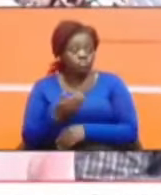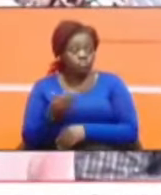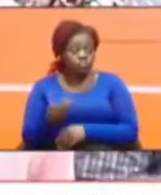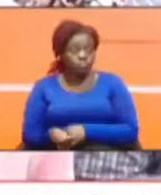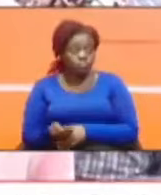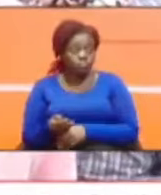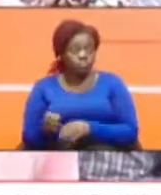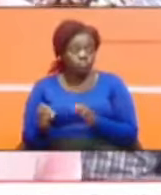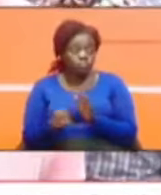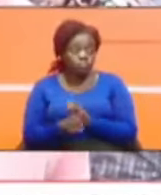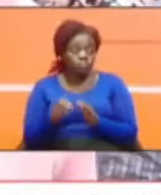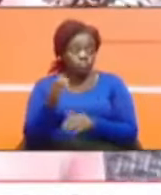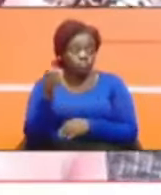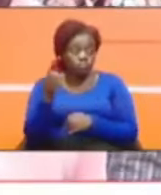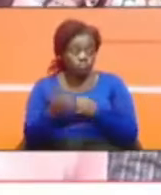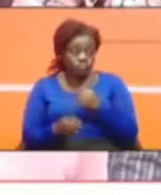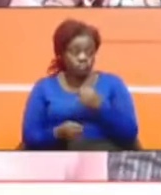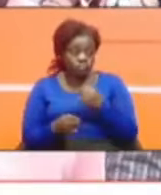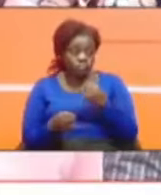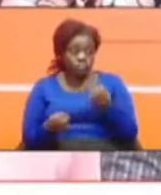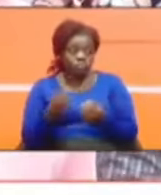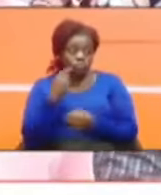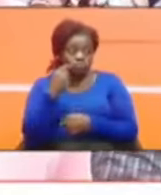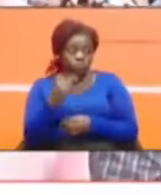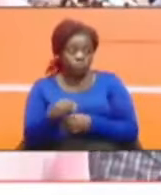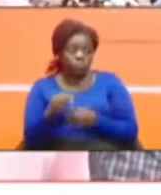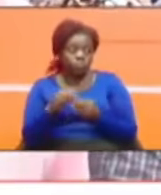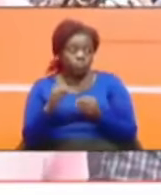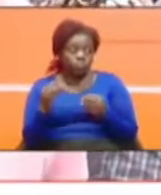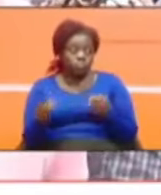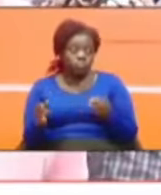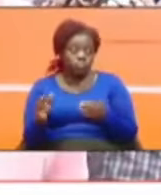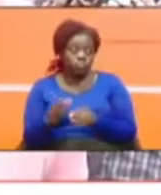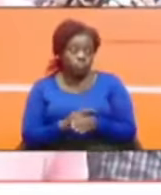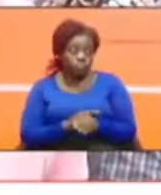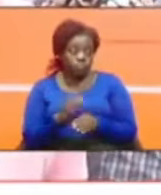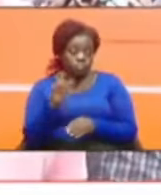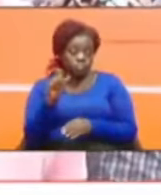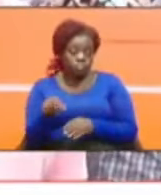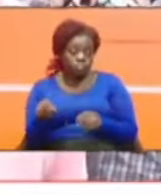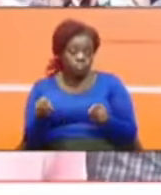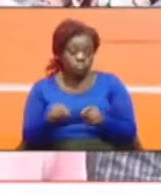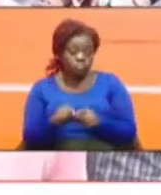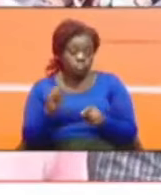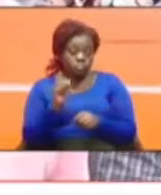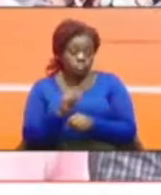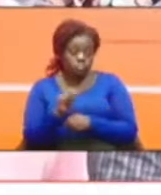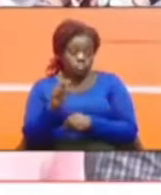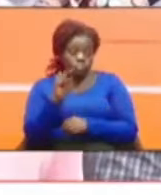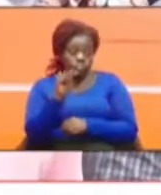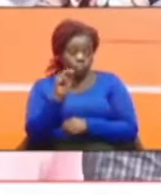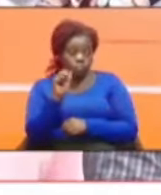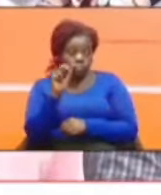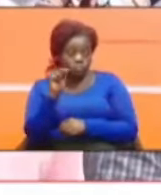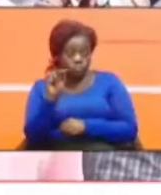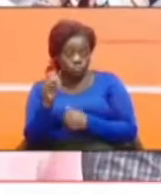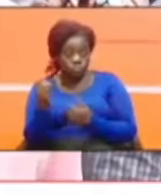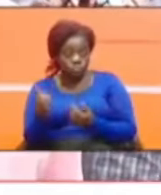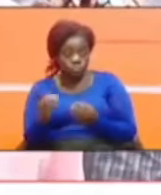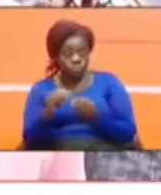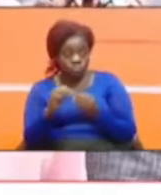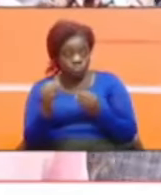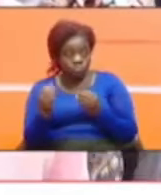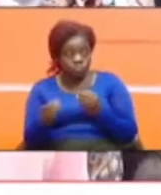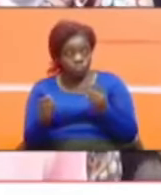kuwa obujulizi bwe obuwedde yagamba nti mutabani we musuubuzi era naye akolera ku nana. Olwaleero mutabani